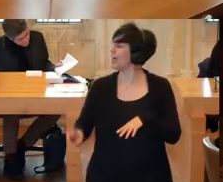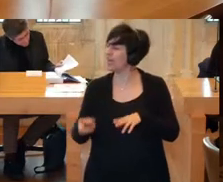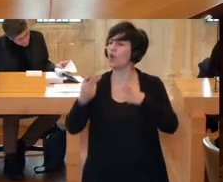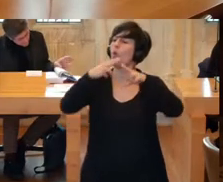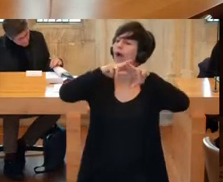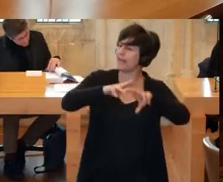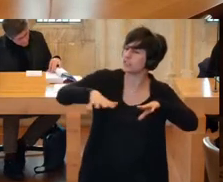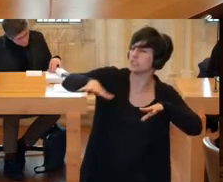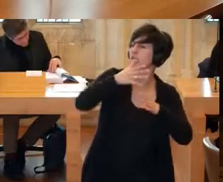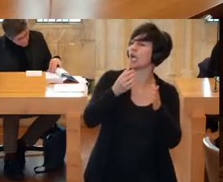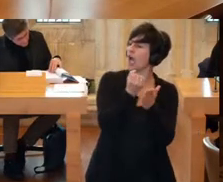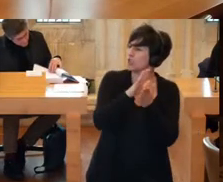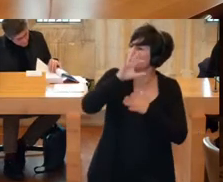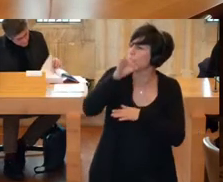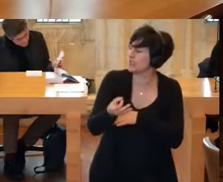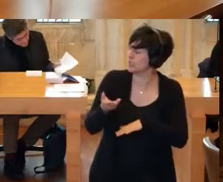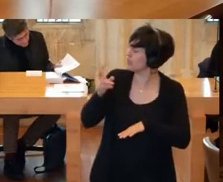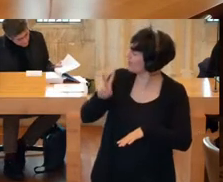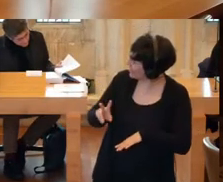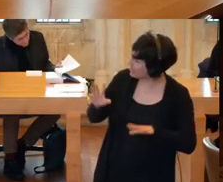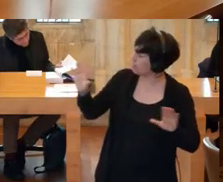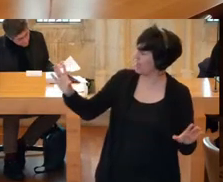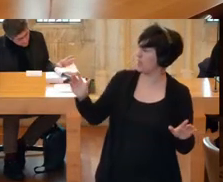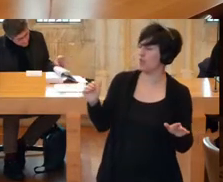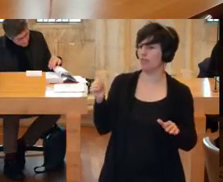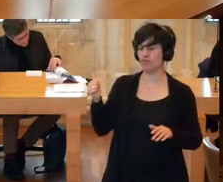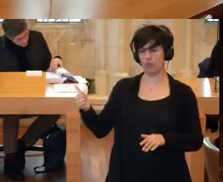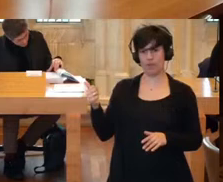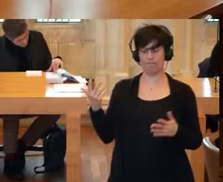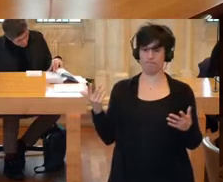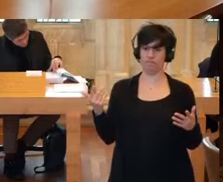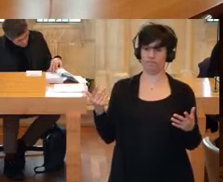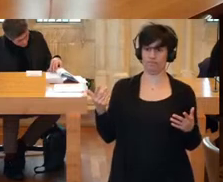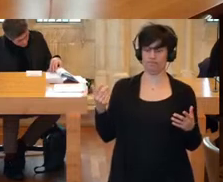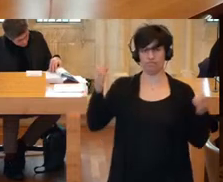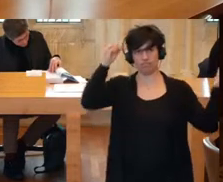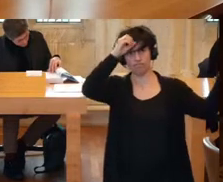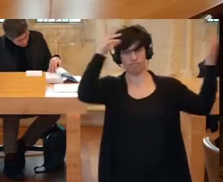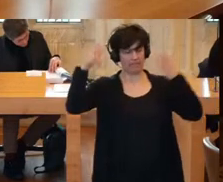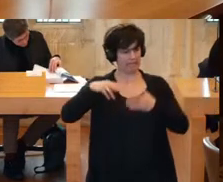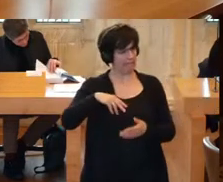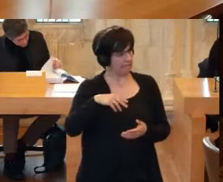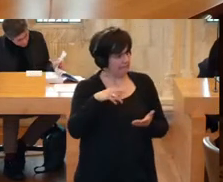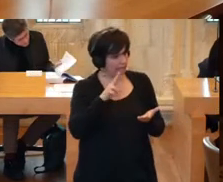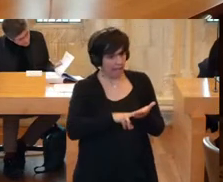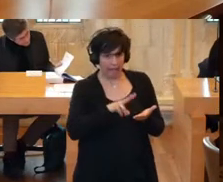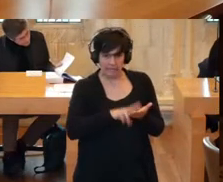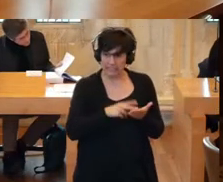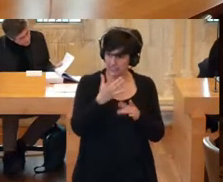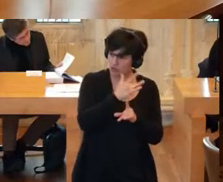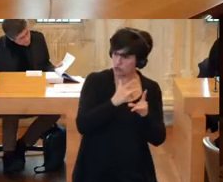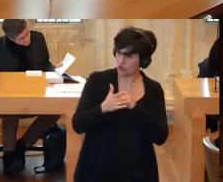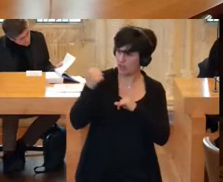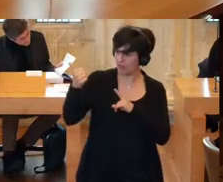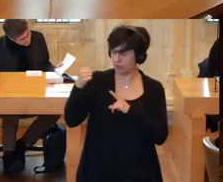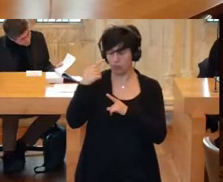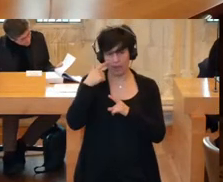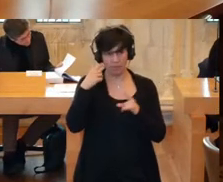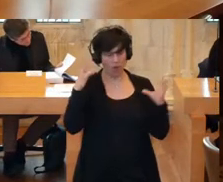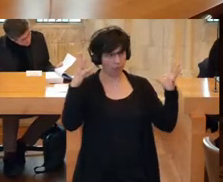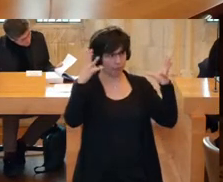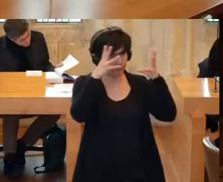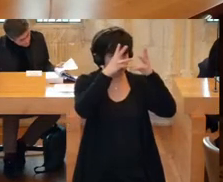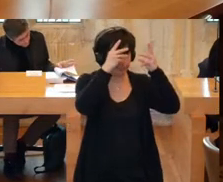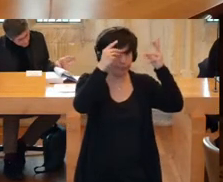vrai. Mais avez-vous perdu à ce point le sens de la réalité sociale du plus grand nombre pour ne pas voir où se situe le